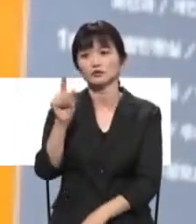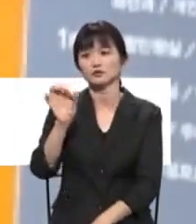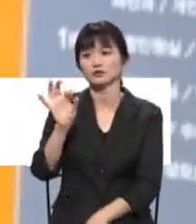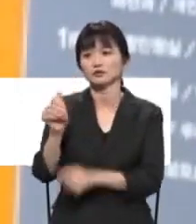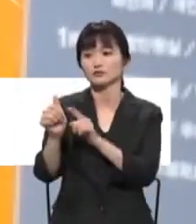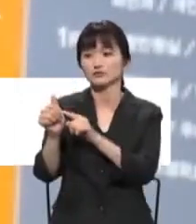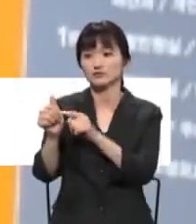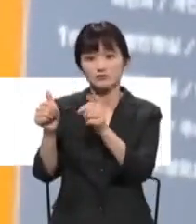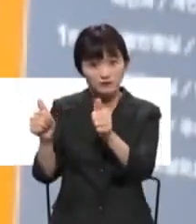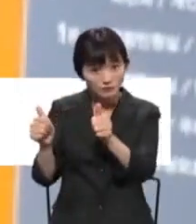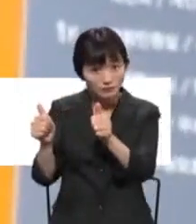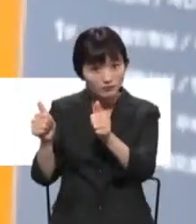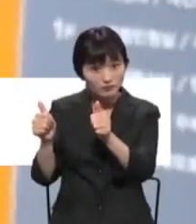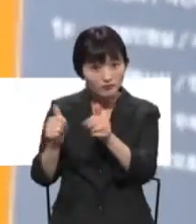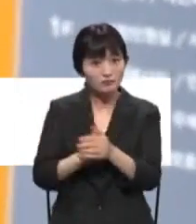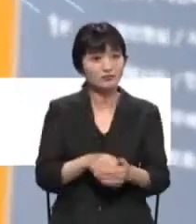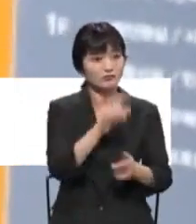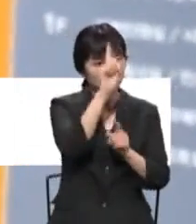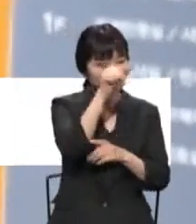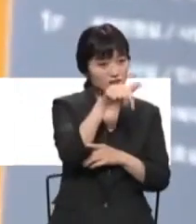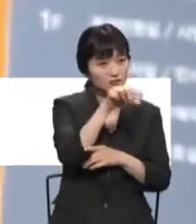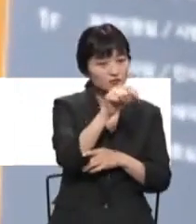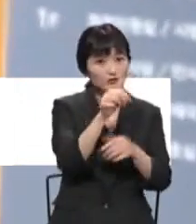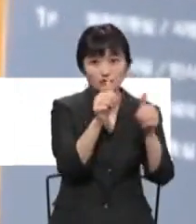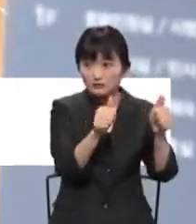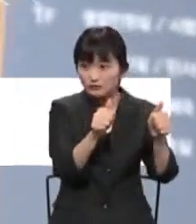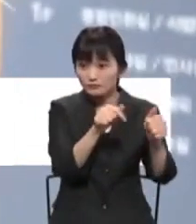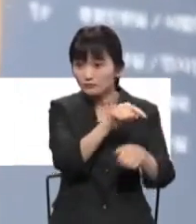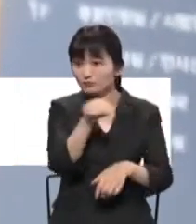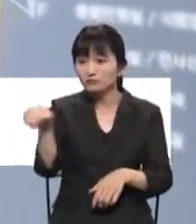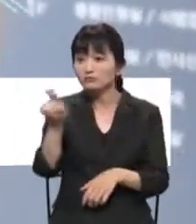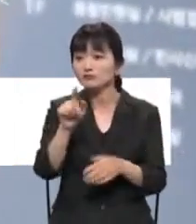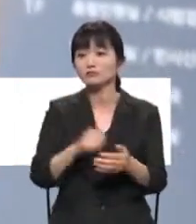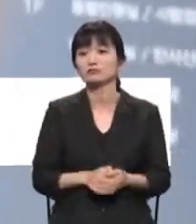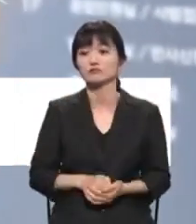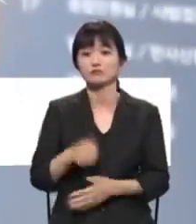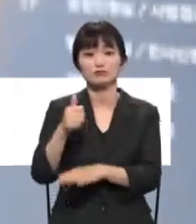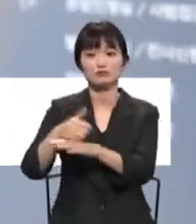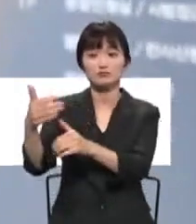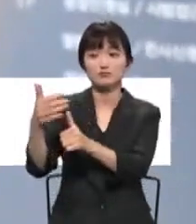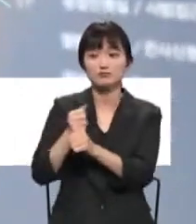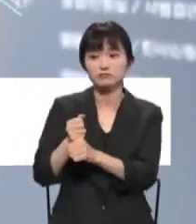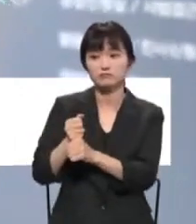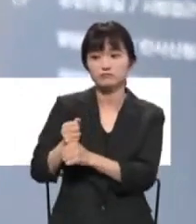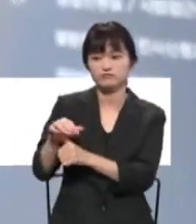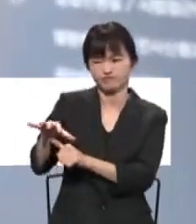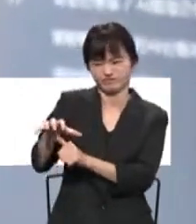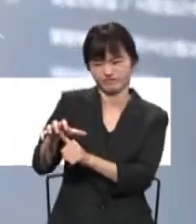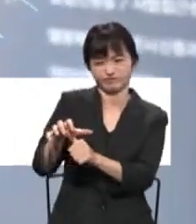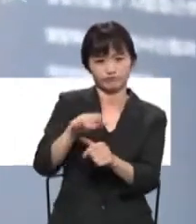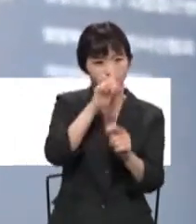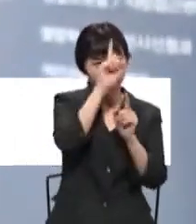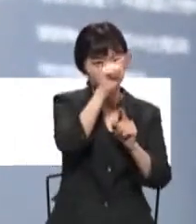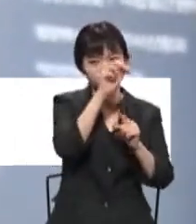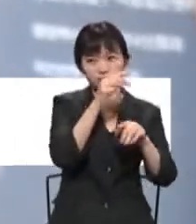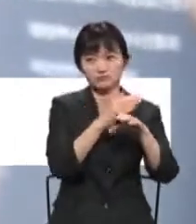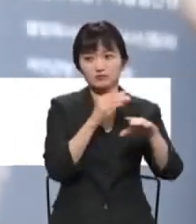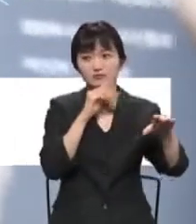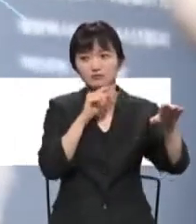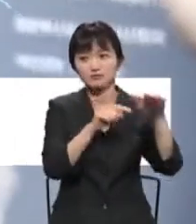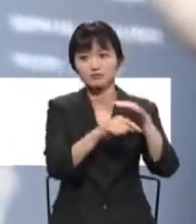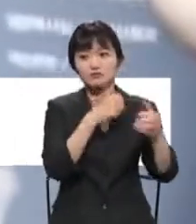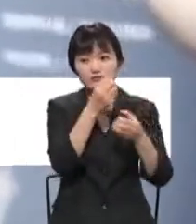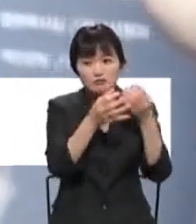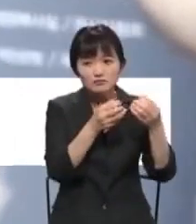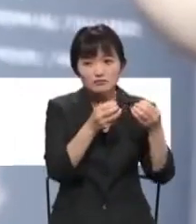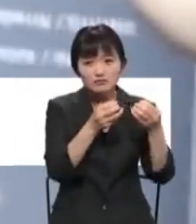재판이냐 이재명 재판이냐 결국은 잡아다가 놓고서는 들들 볶아갖고 이재명 방북진술을